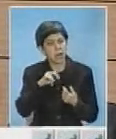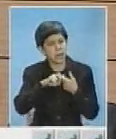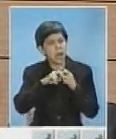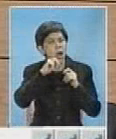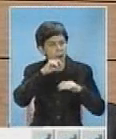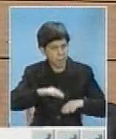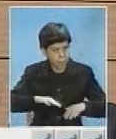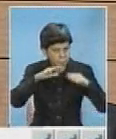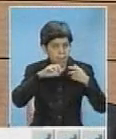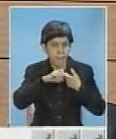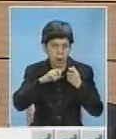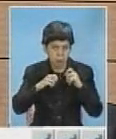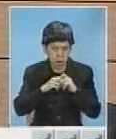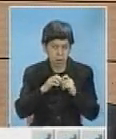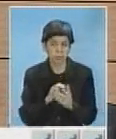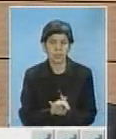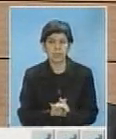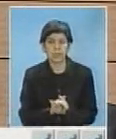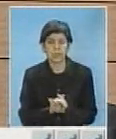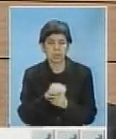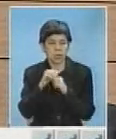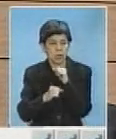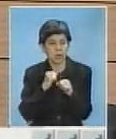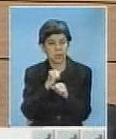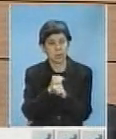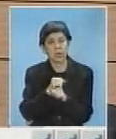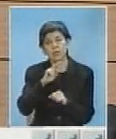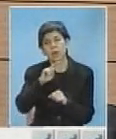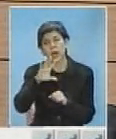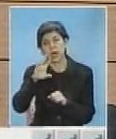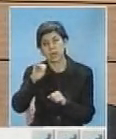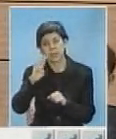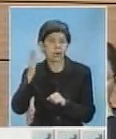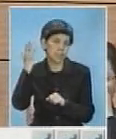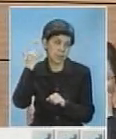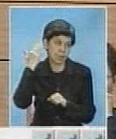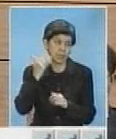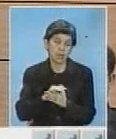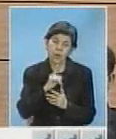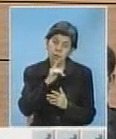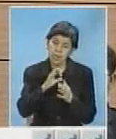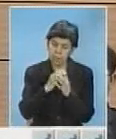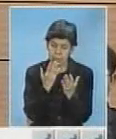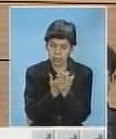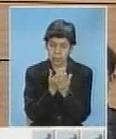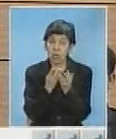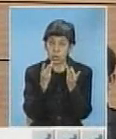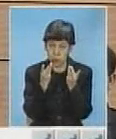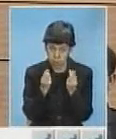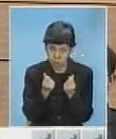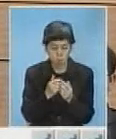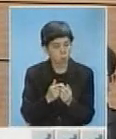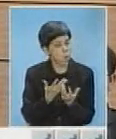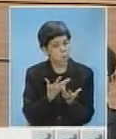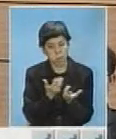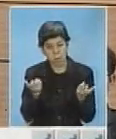ทกภัยที่เกิดขึ้นในช่วงปี2554ที่ผ่านมาได้พูดถึงตัวเลขความเสียหายมหาศ